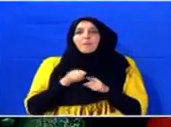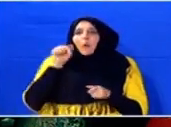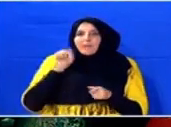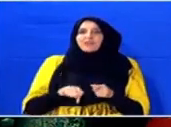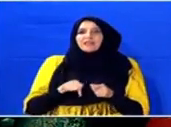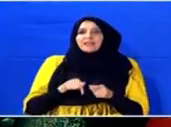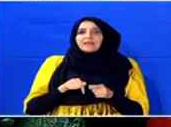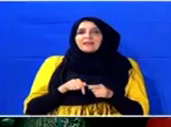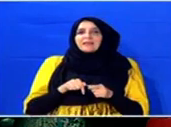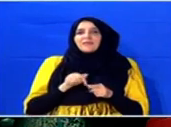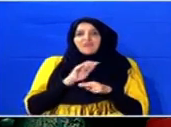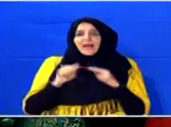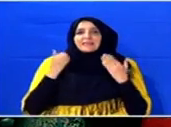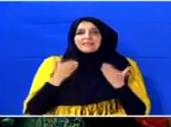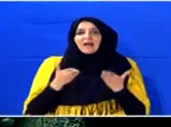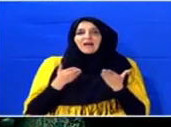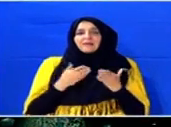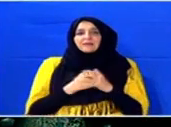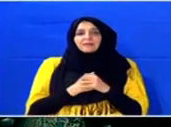هذا تثبيتها